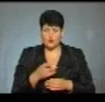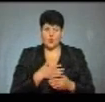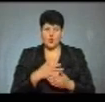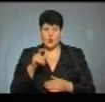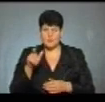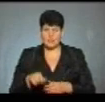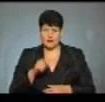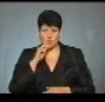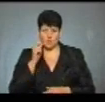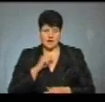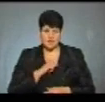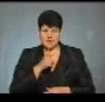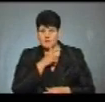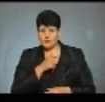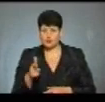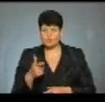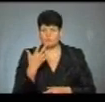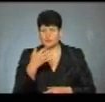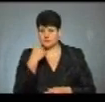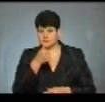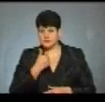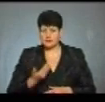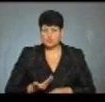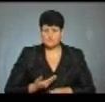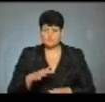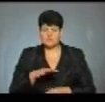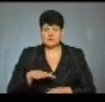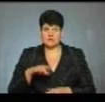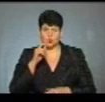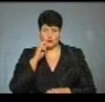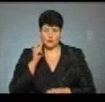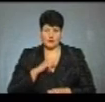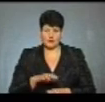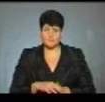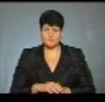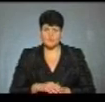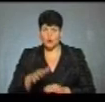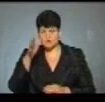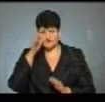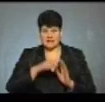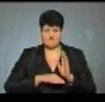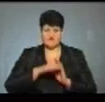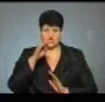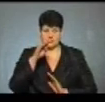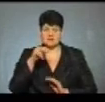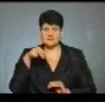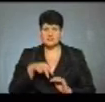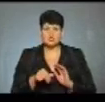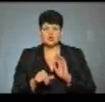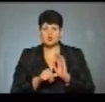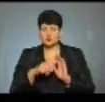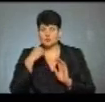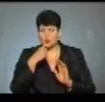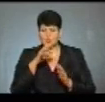Громадянин України. Протягом останніх 5 років проживає на території України. Освіта вища. З 2006